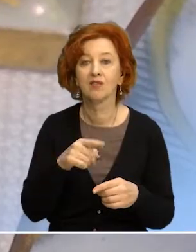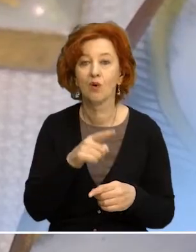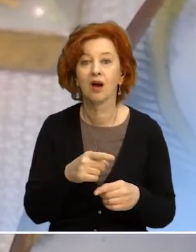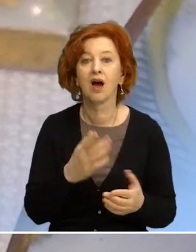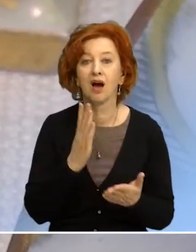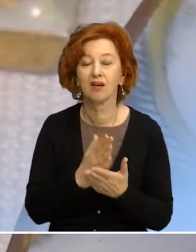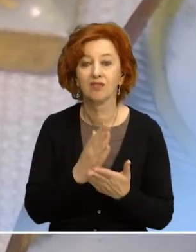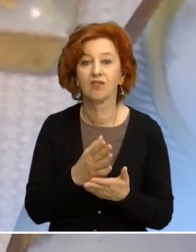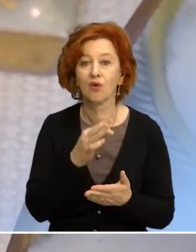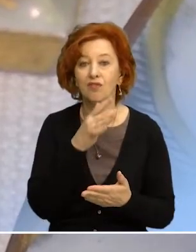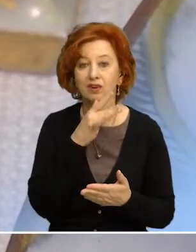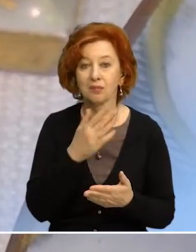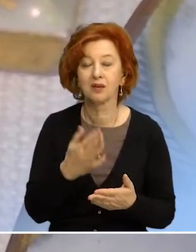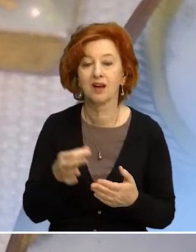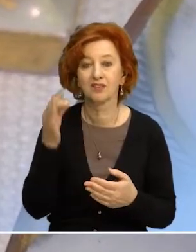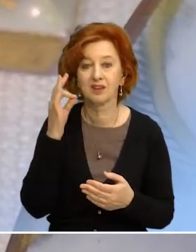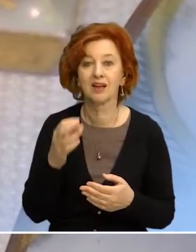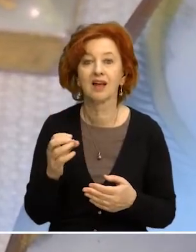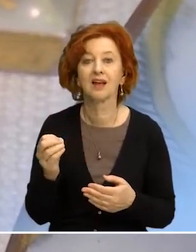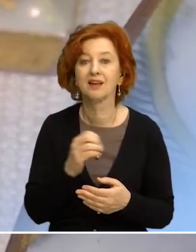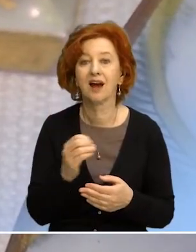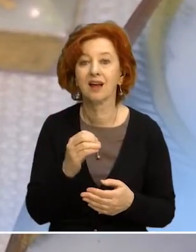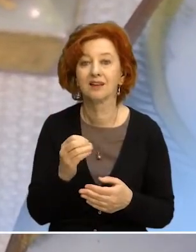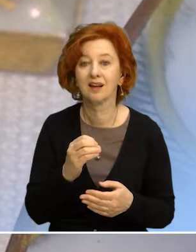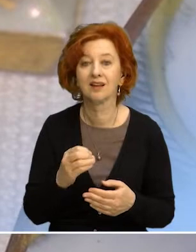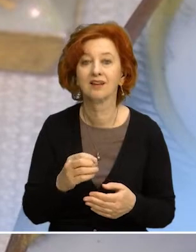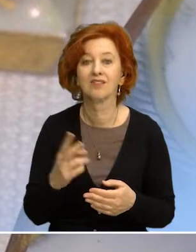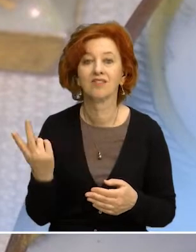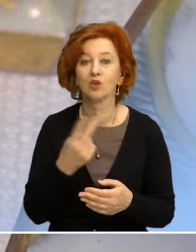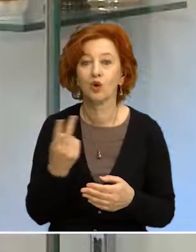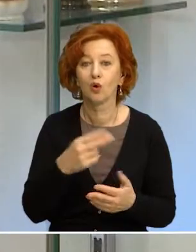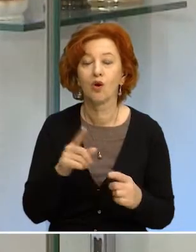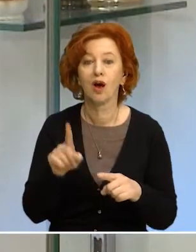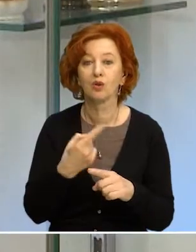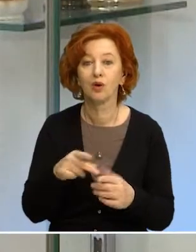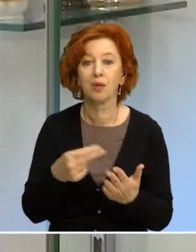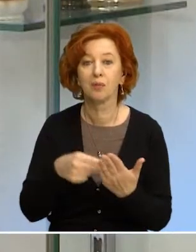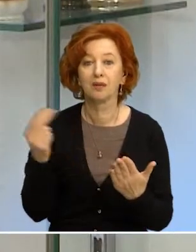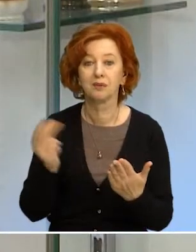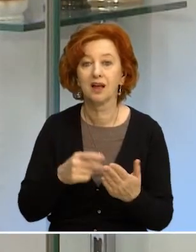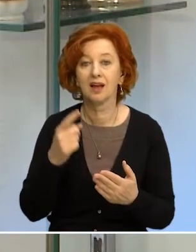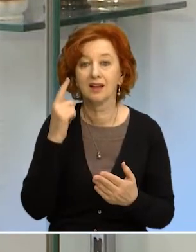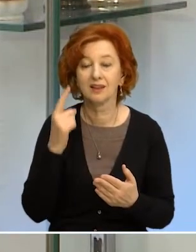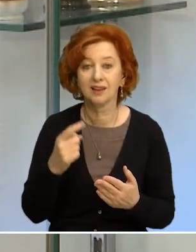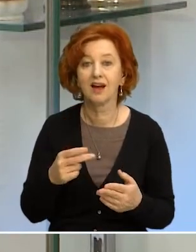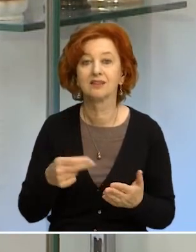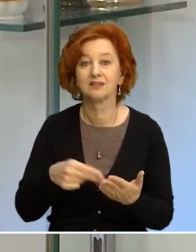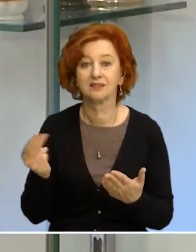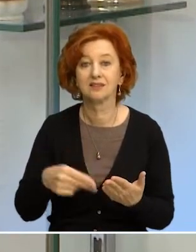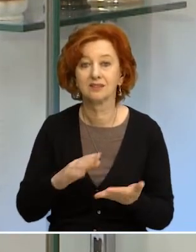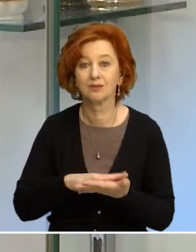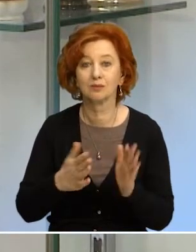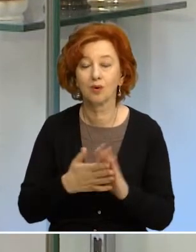Японию, вспоминаем, опять же, времена Екатерины II, которая почитала китайских